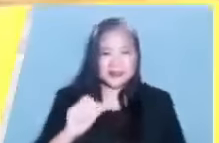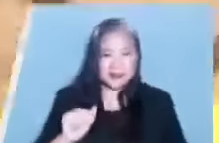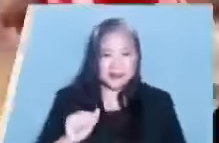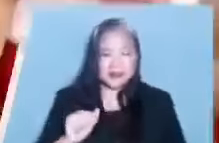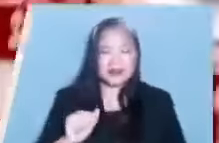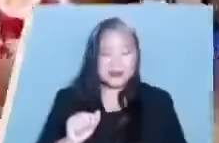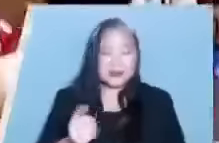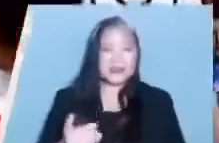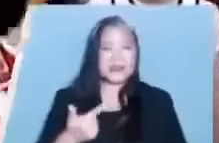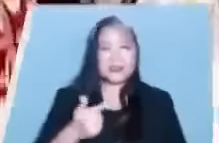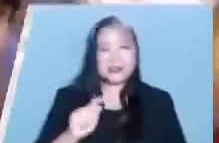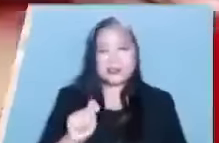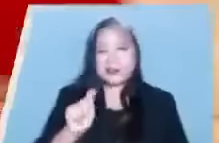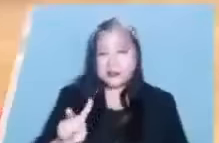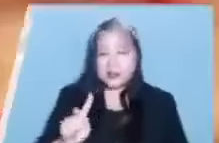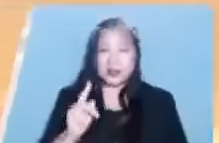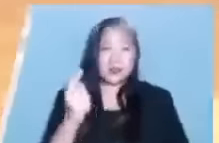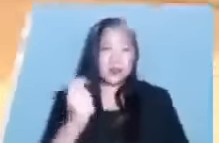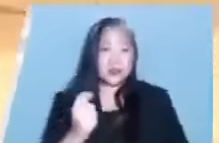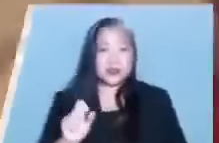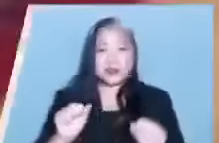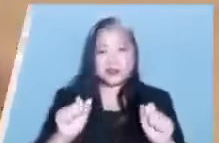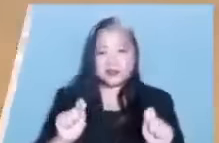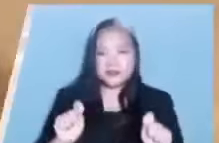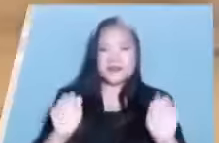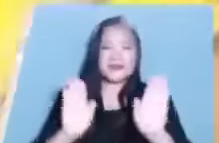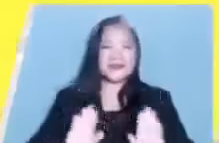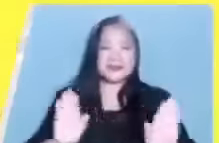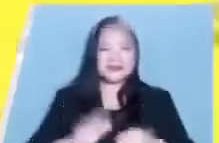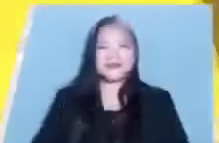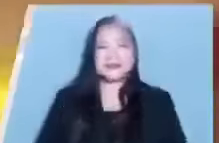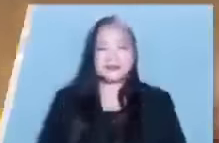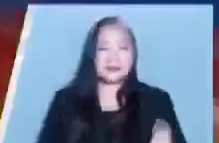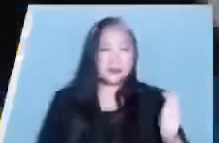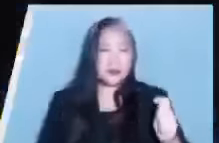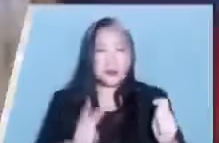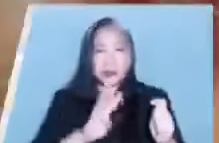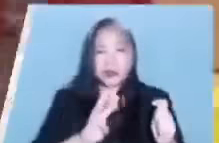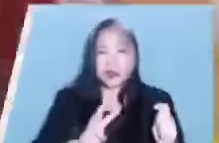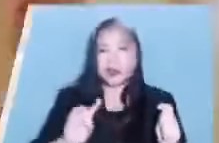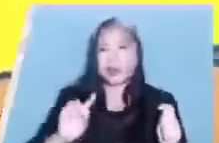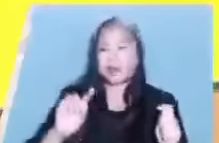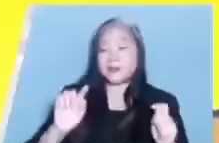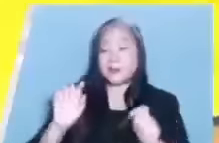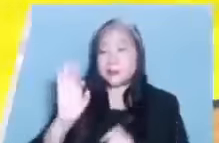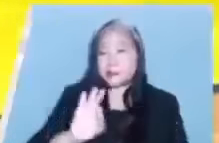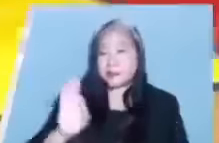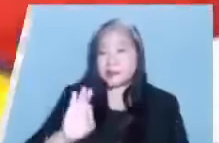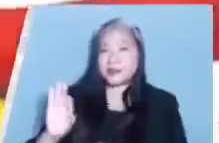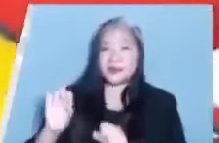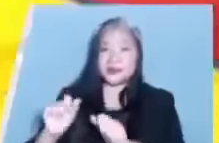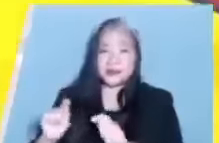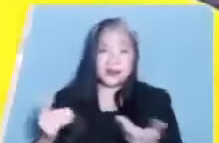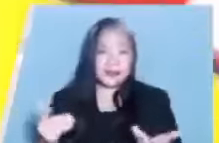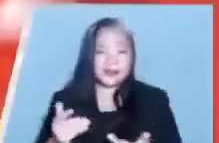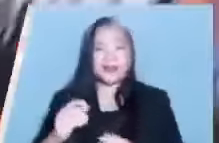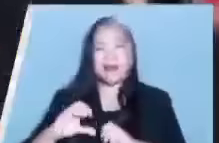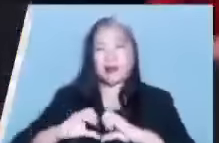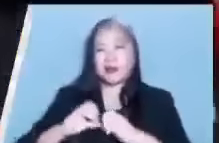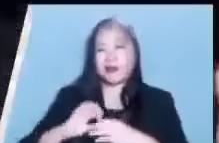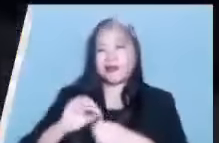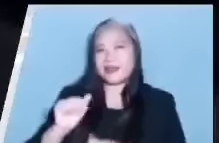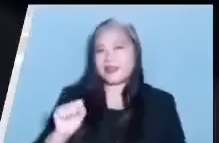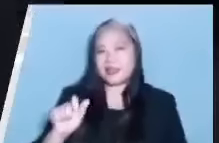GTV tuwing Martes, Sabado at Linggo. Tuwing Martes, Miyerkules, Biyernes at Sabado naman po ito sa Heart of Asia. At may live stream din ito